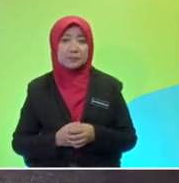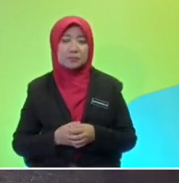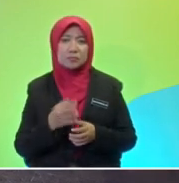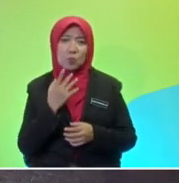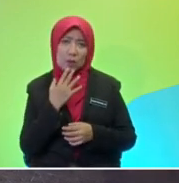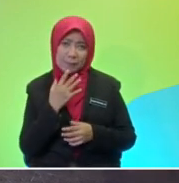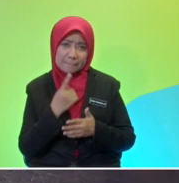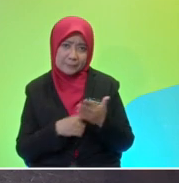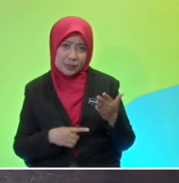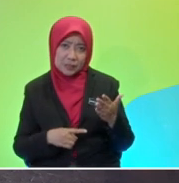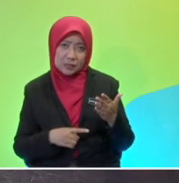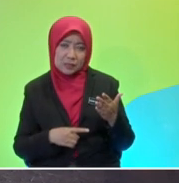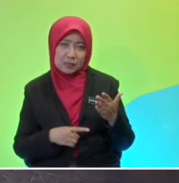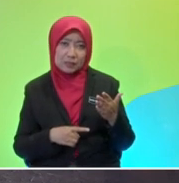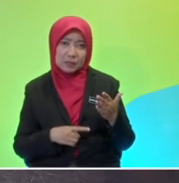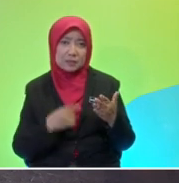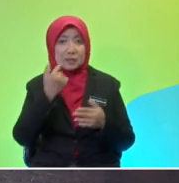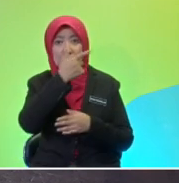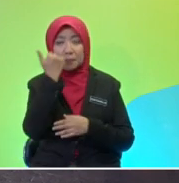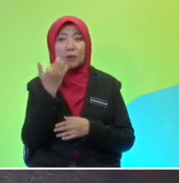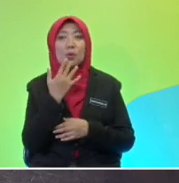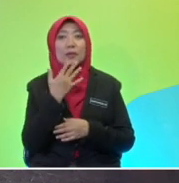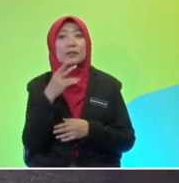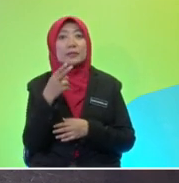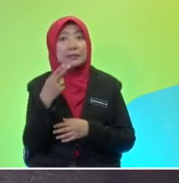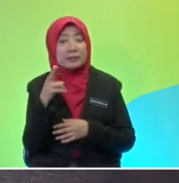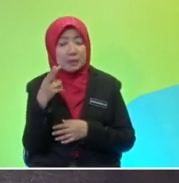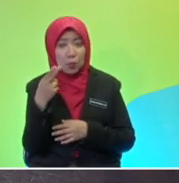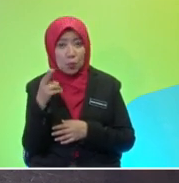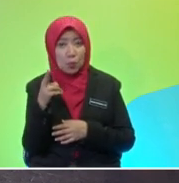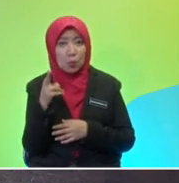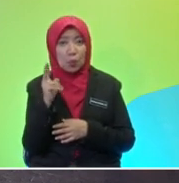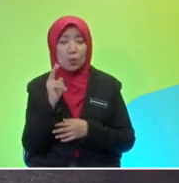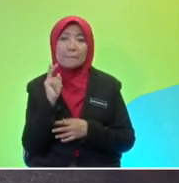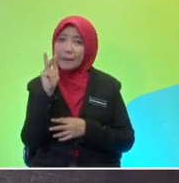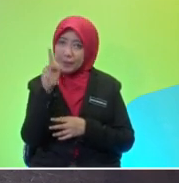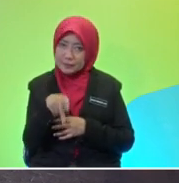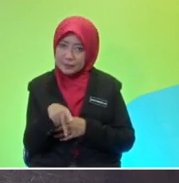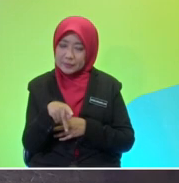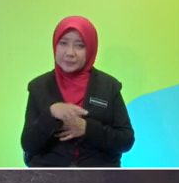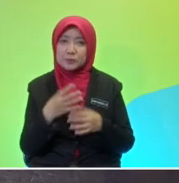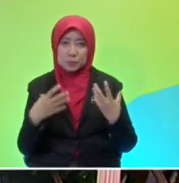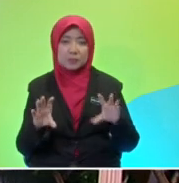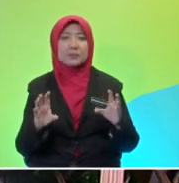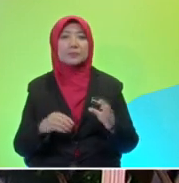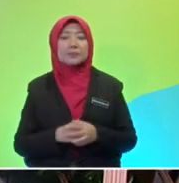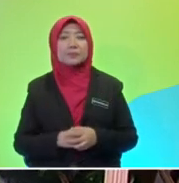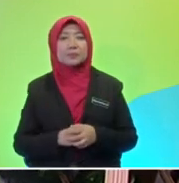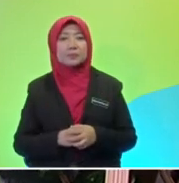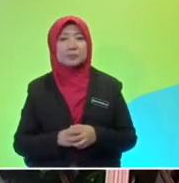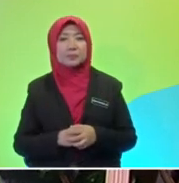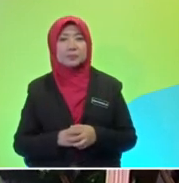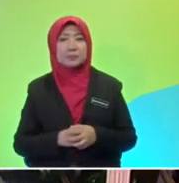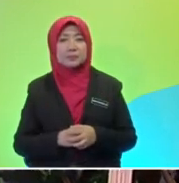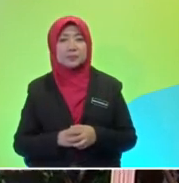Oh iya inilah Cikgu sebuah ini hijau juga pasti pasti Ceng Oke saya coba